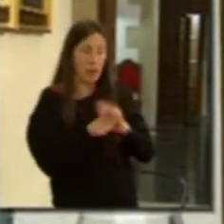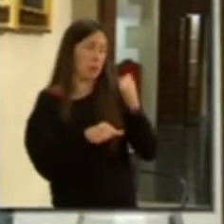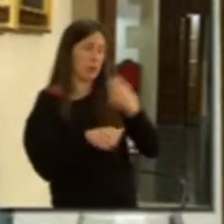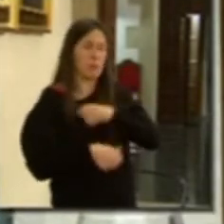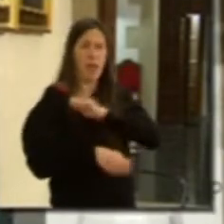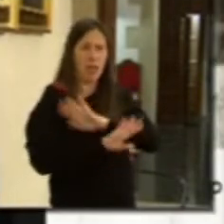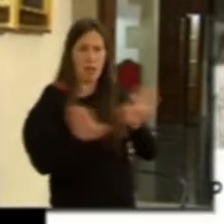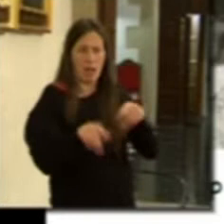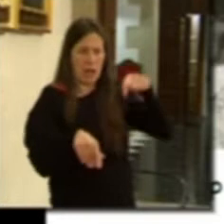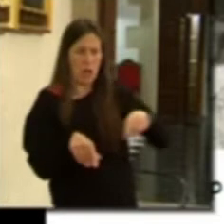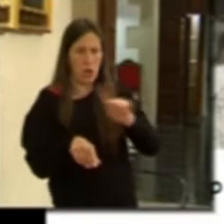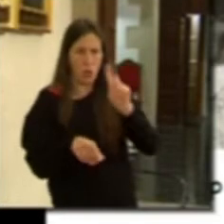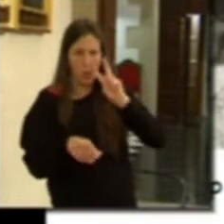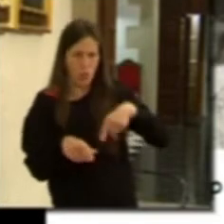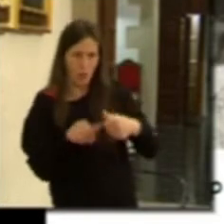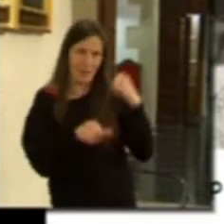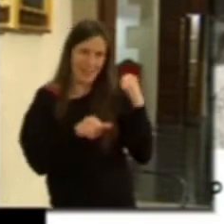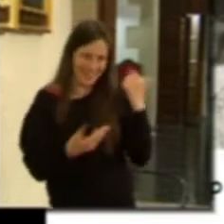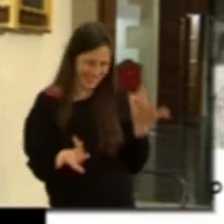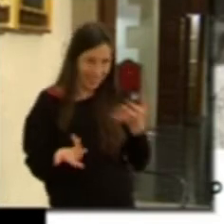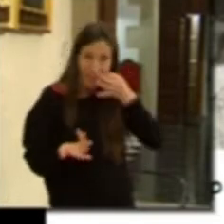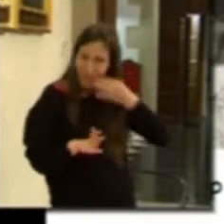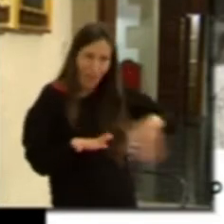que són interessants, no són precisament d'Espanya ni d'Europa,